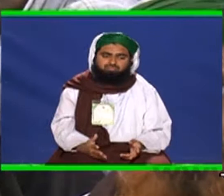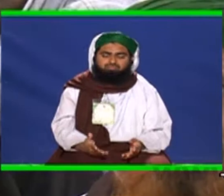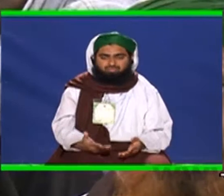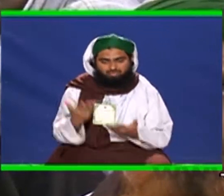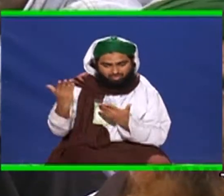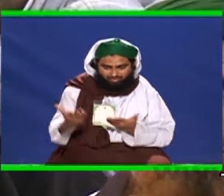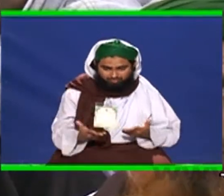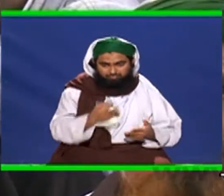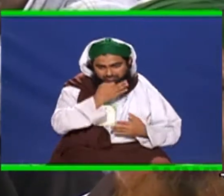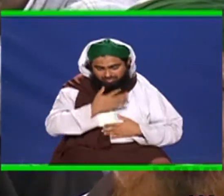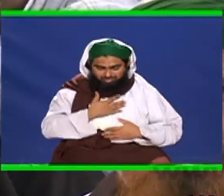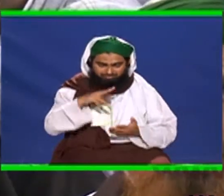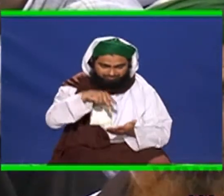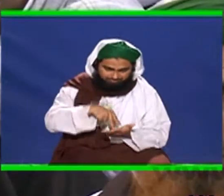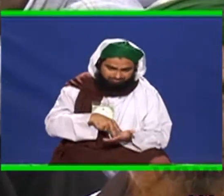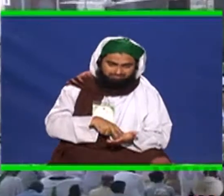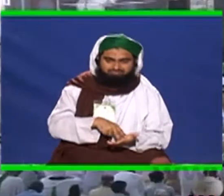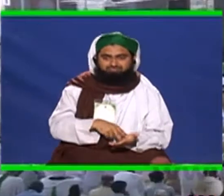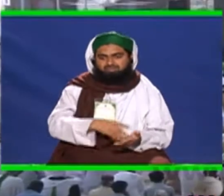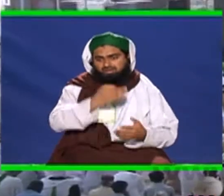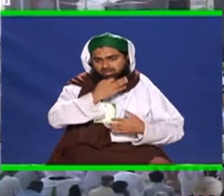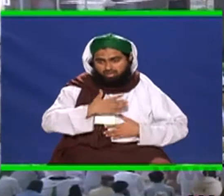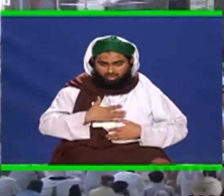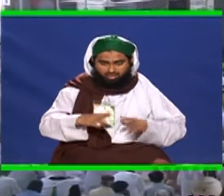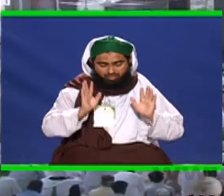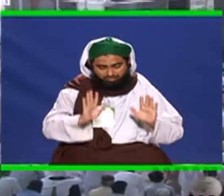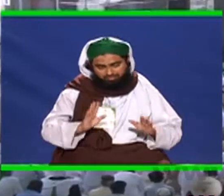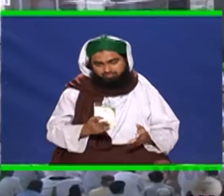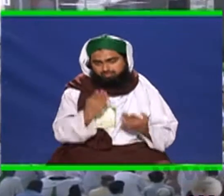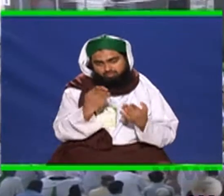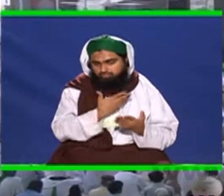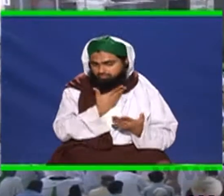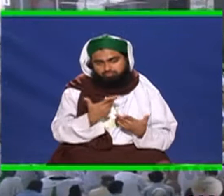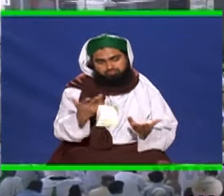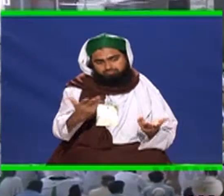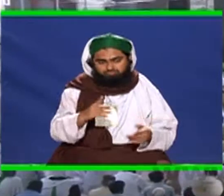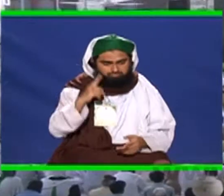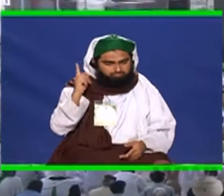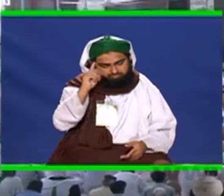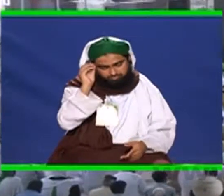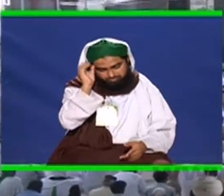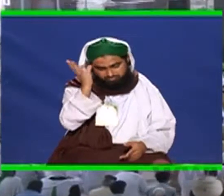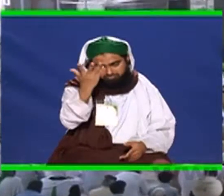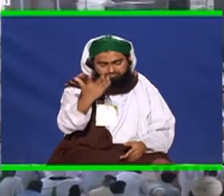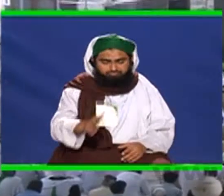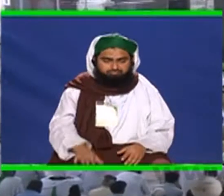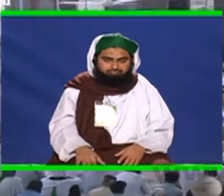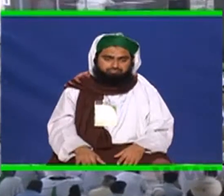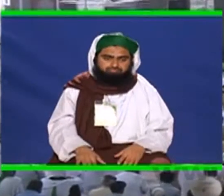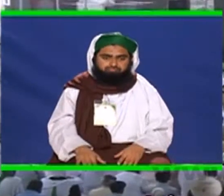तरह के इज्जत देने के तरीके हैं। हम लोग खड़े हो जाते हैं, उसके मतलब ताज़ीम करते हैं, जिस तरह भी मरद। ये आम एक कायदा